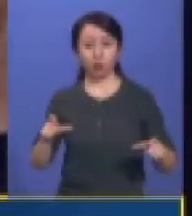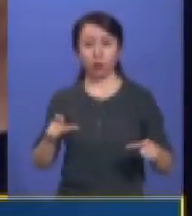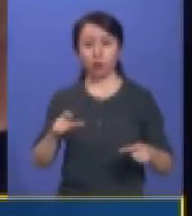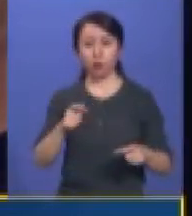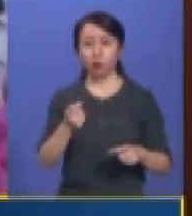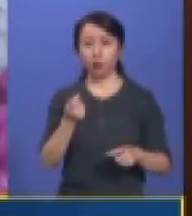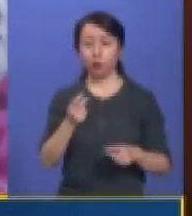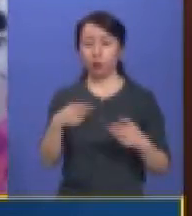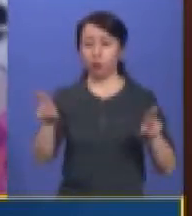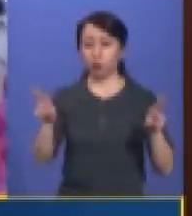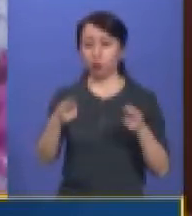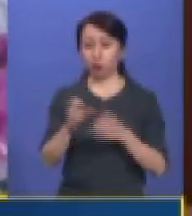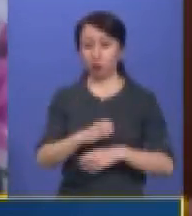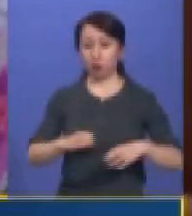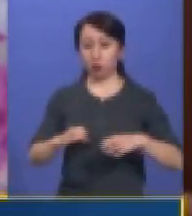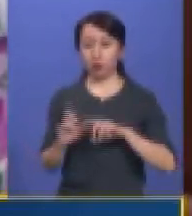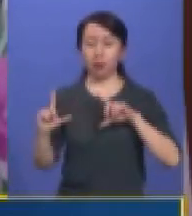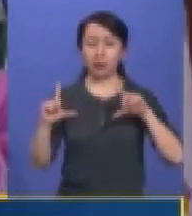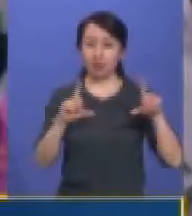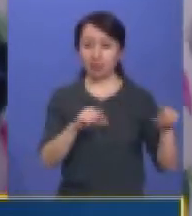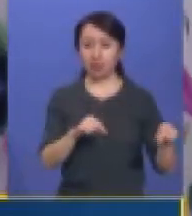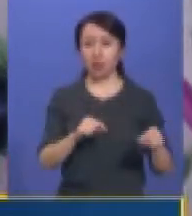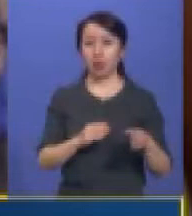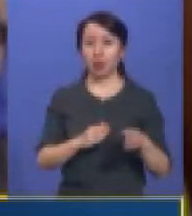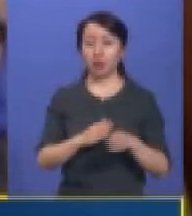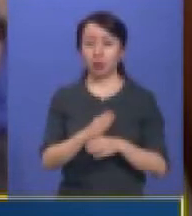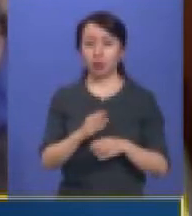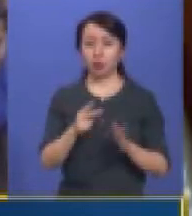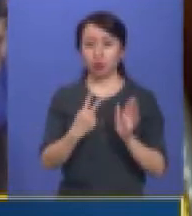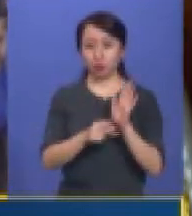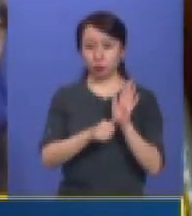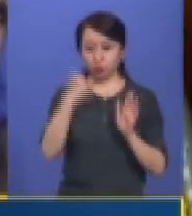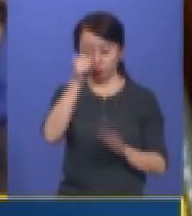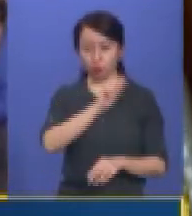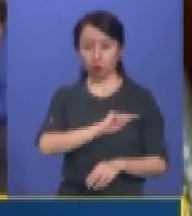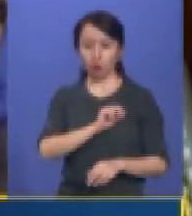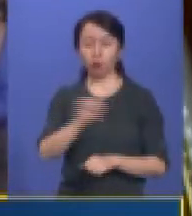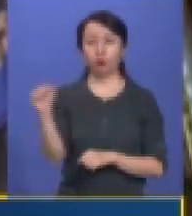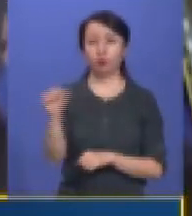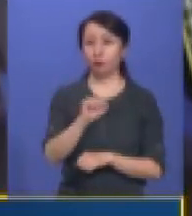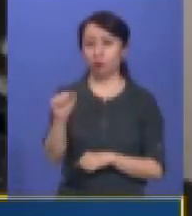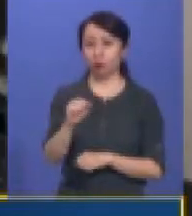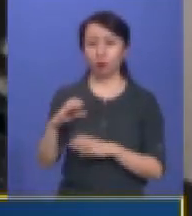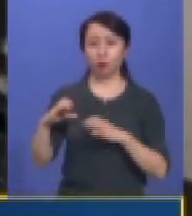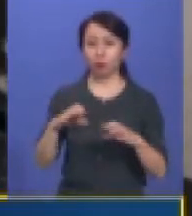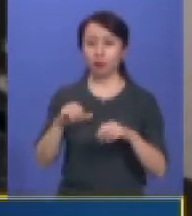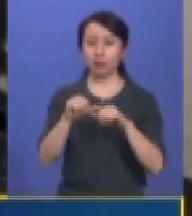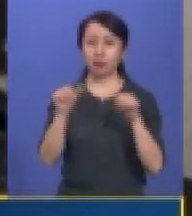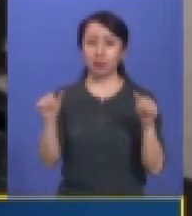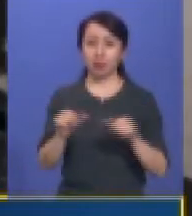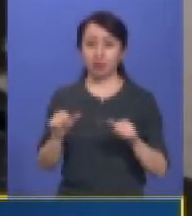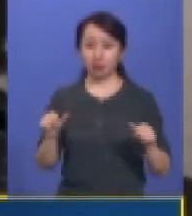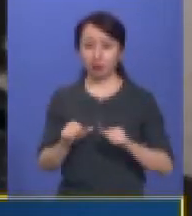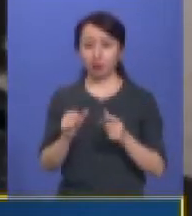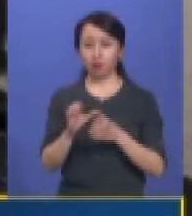небольшую музыкальную группу и ездил с гастролями. В 1976 году, работая водителем на транспортной базе, он сформировал